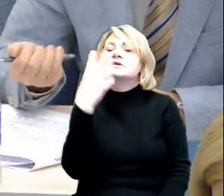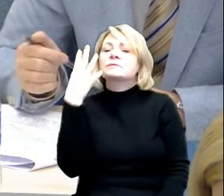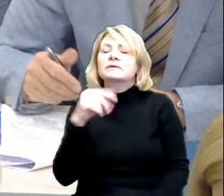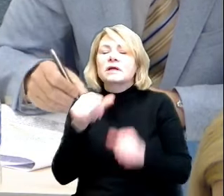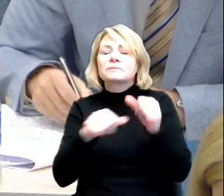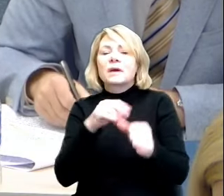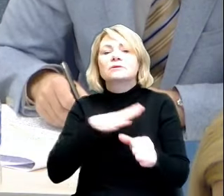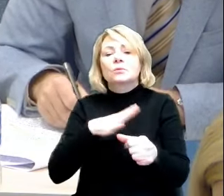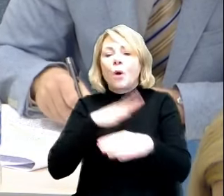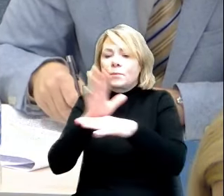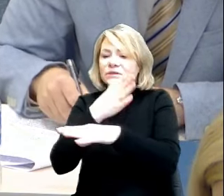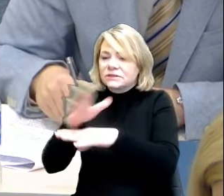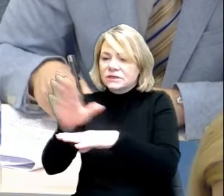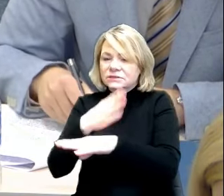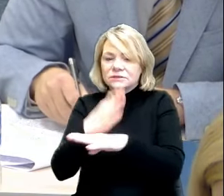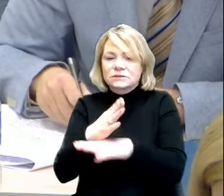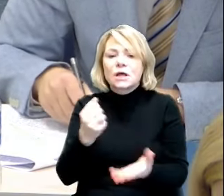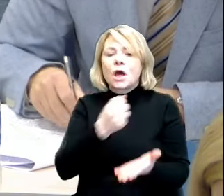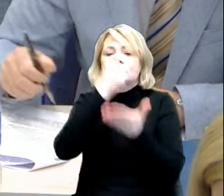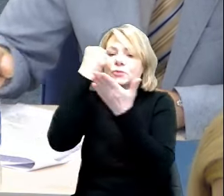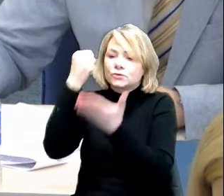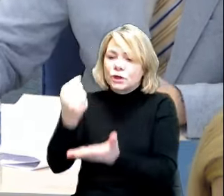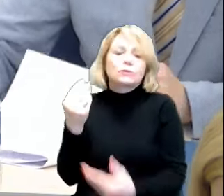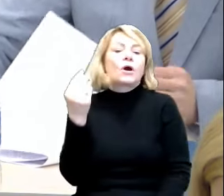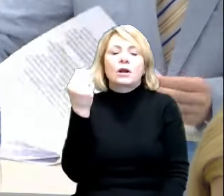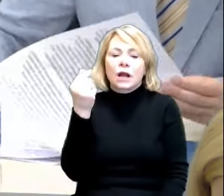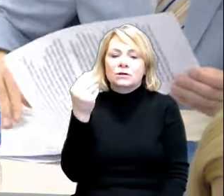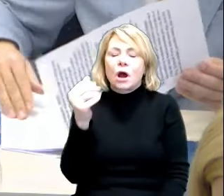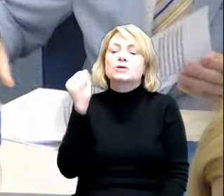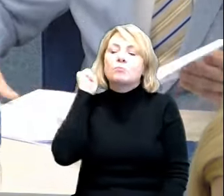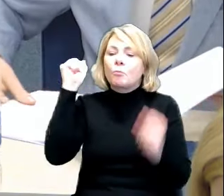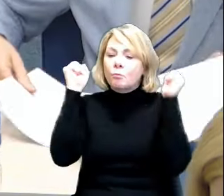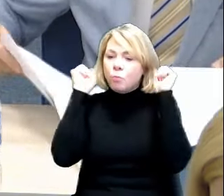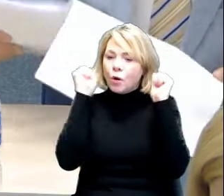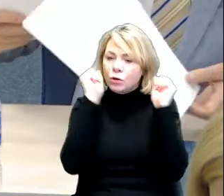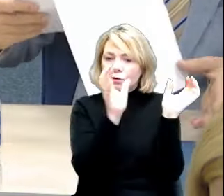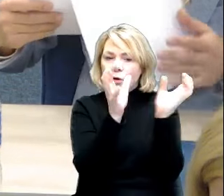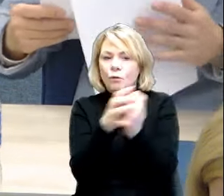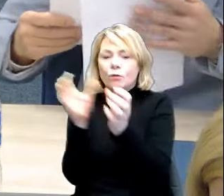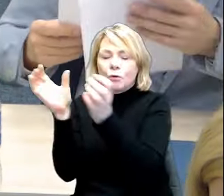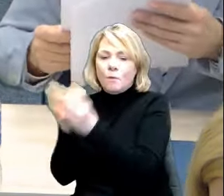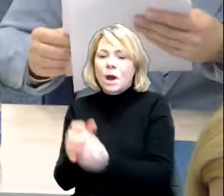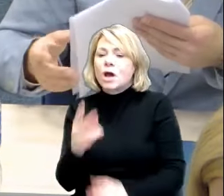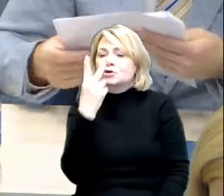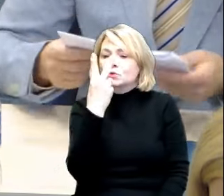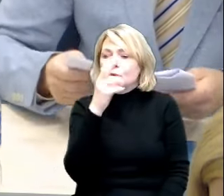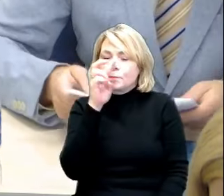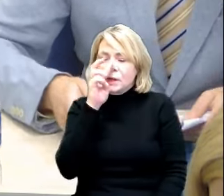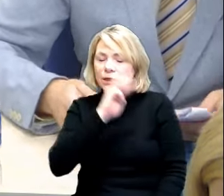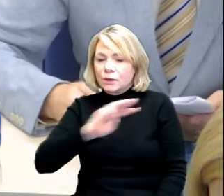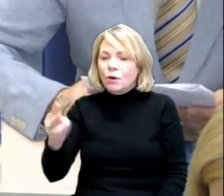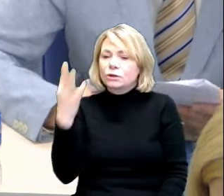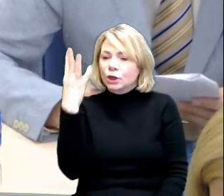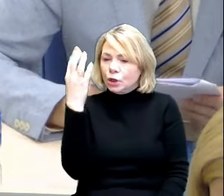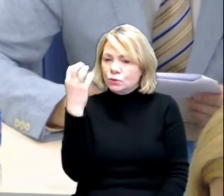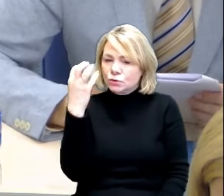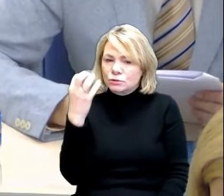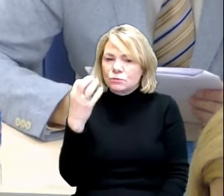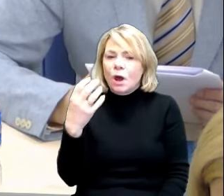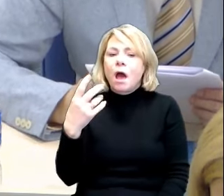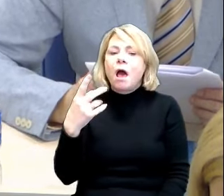biudžeto lėšos reprezentacinėms klaipėdos miesto sporto komandoms iš 2 milijonų 400 neptūno komandos gavo 1